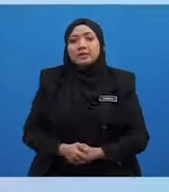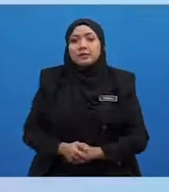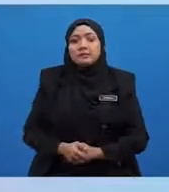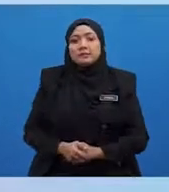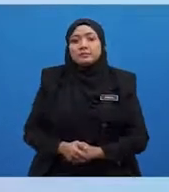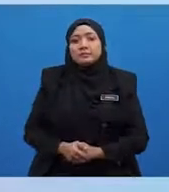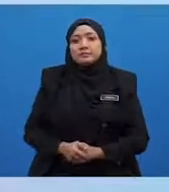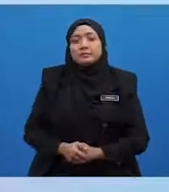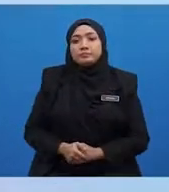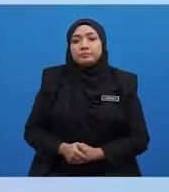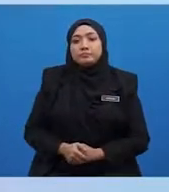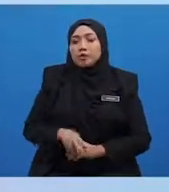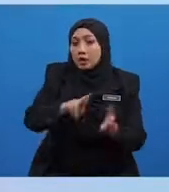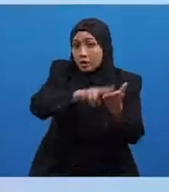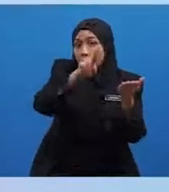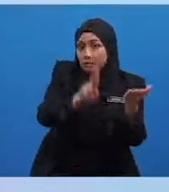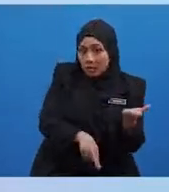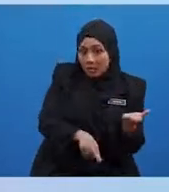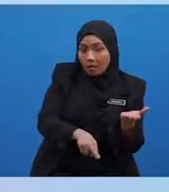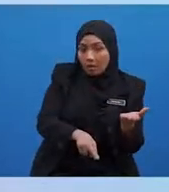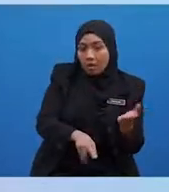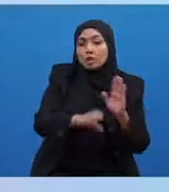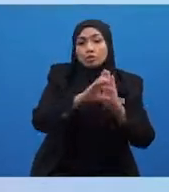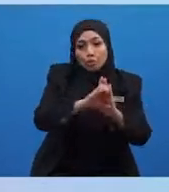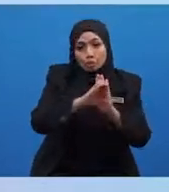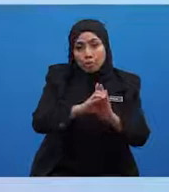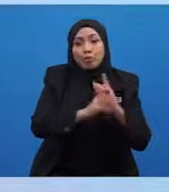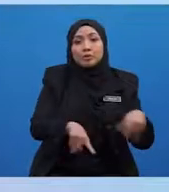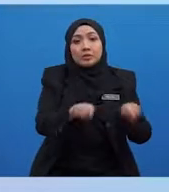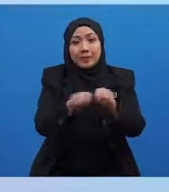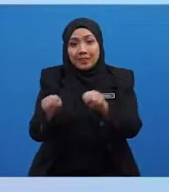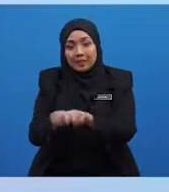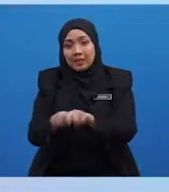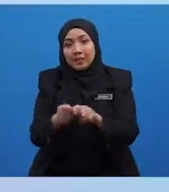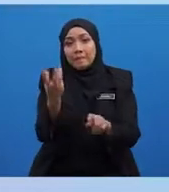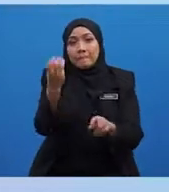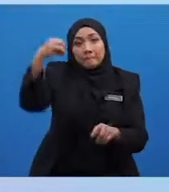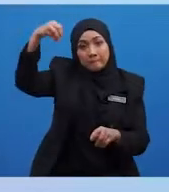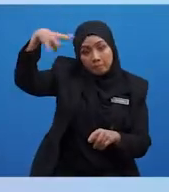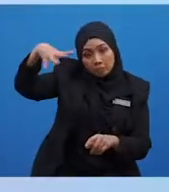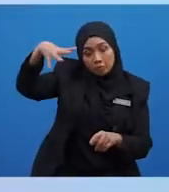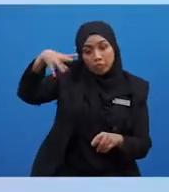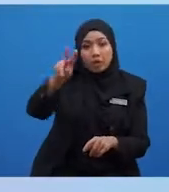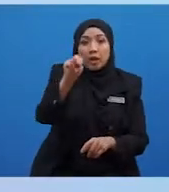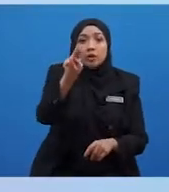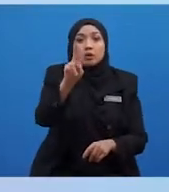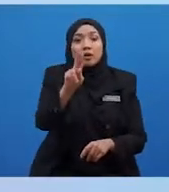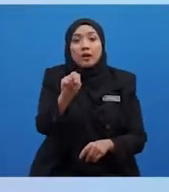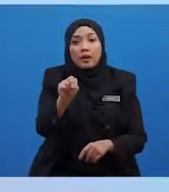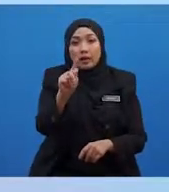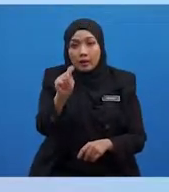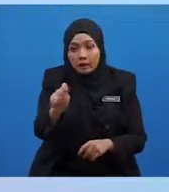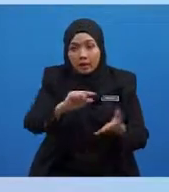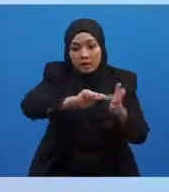Kos seunitnya rendah. Contohnya adalah seperti mentol, nut dan bolt dan